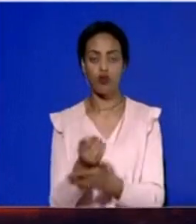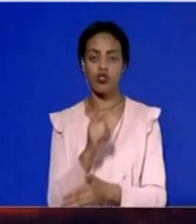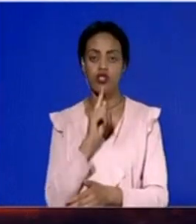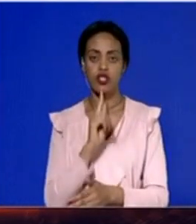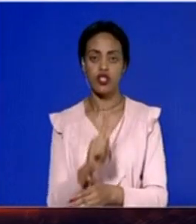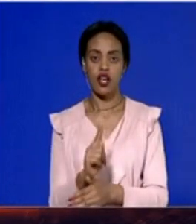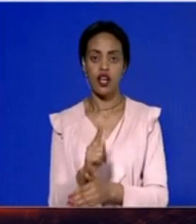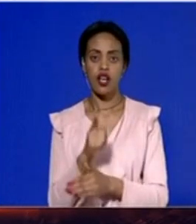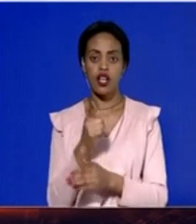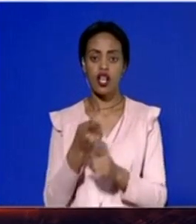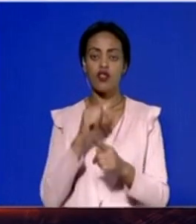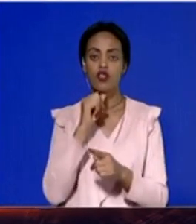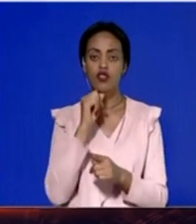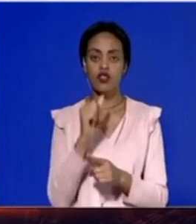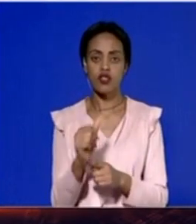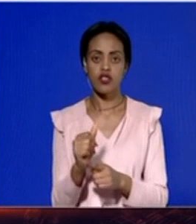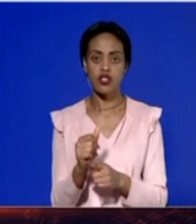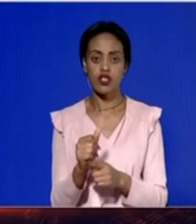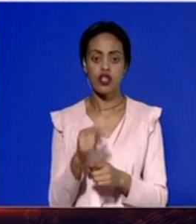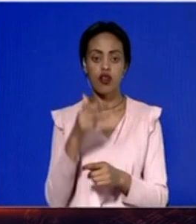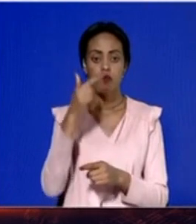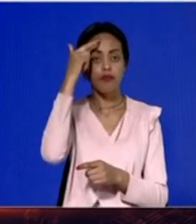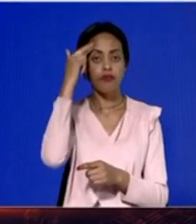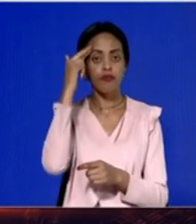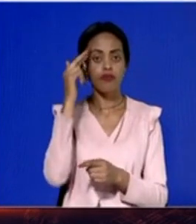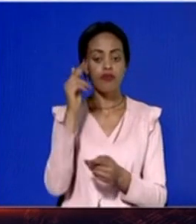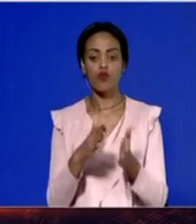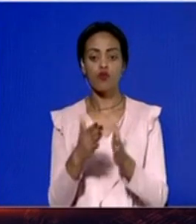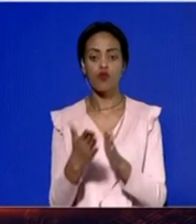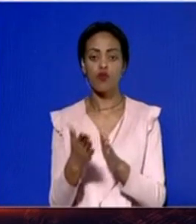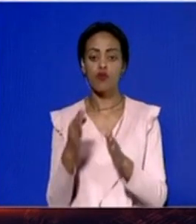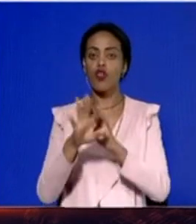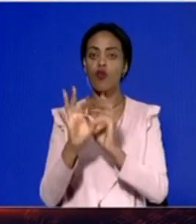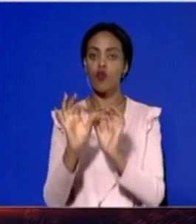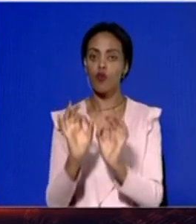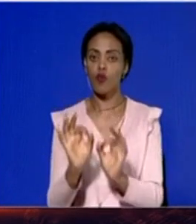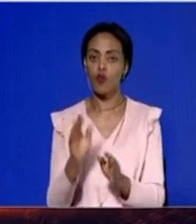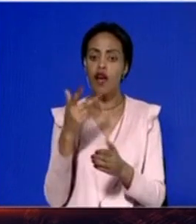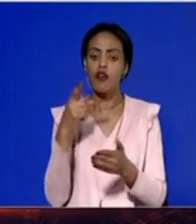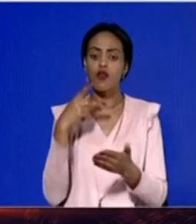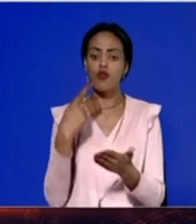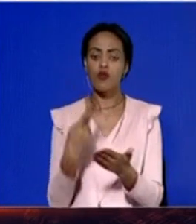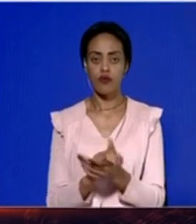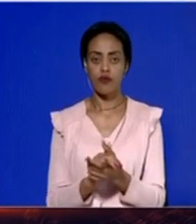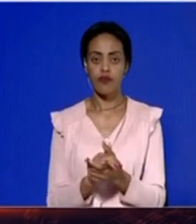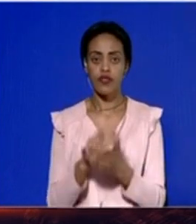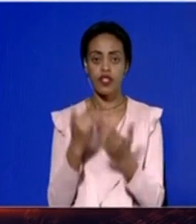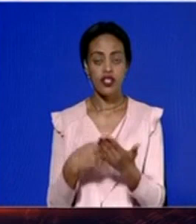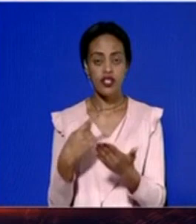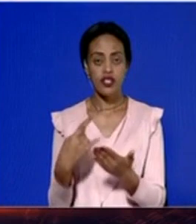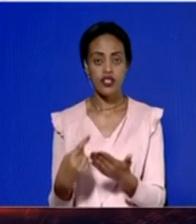فلم نصيحش مكنياتو ما توي ولا ميدحر عليك نتو زي